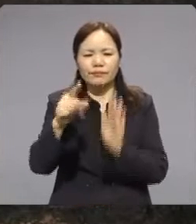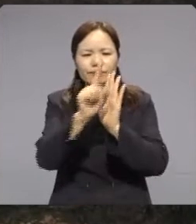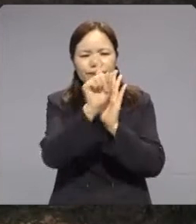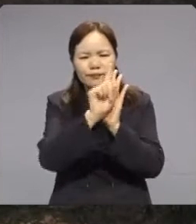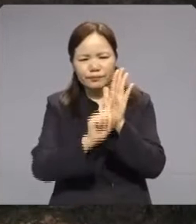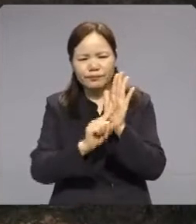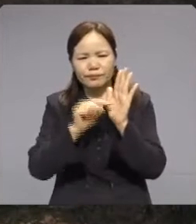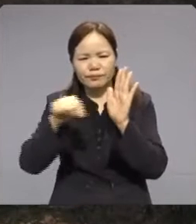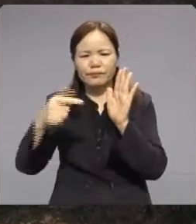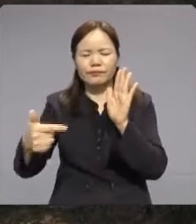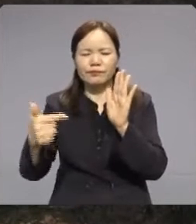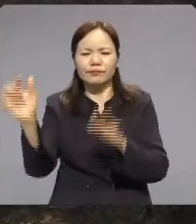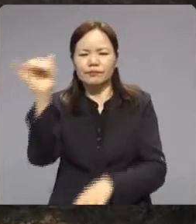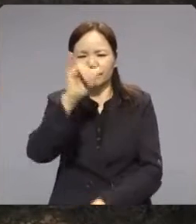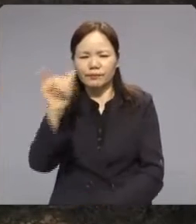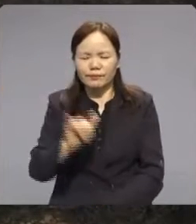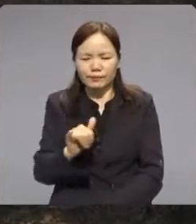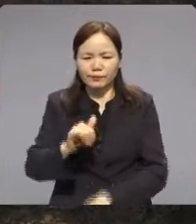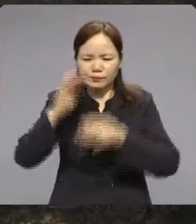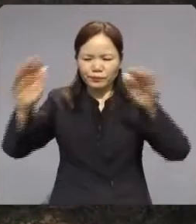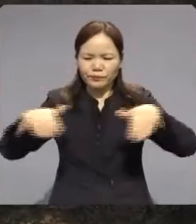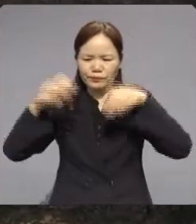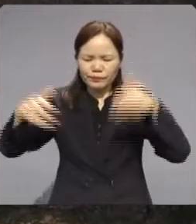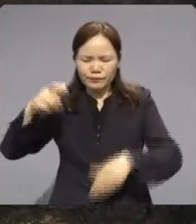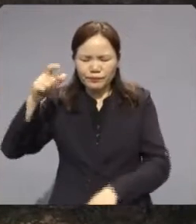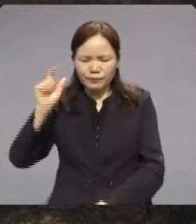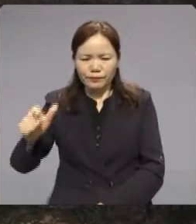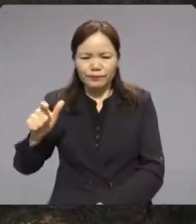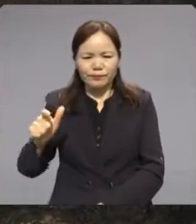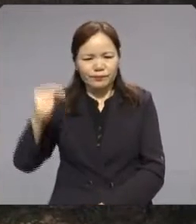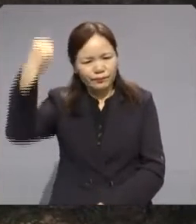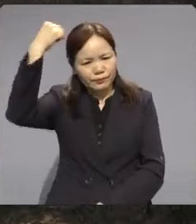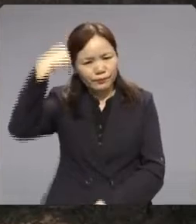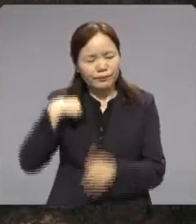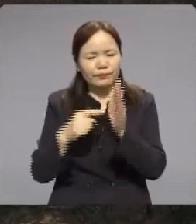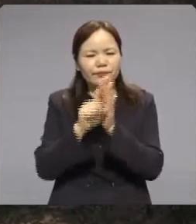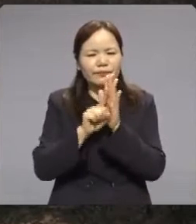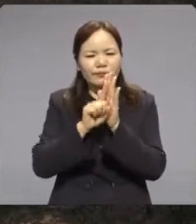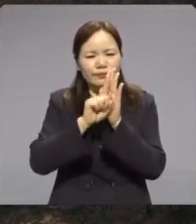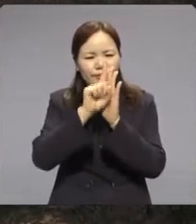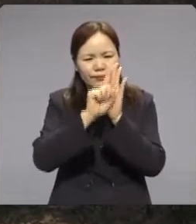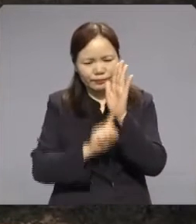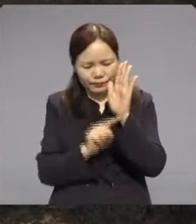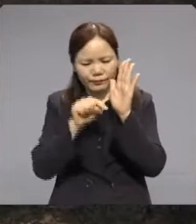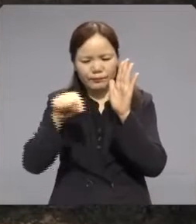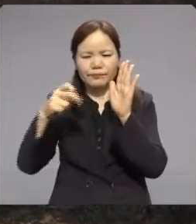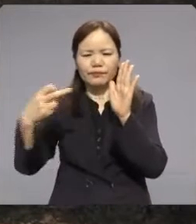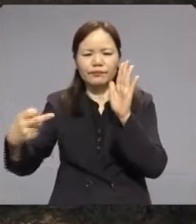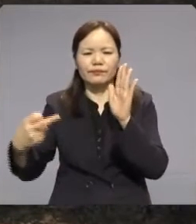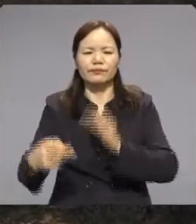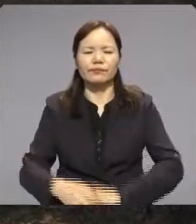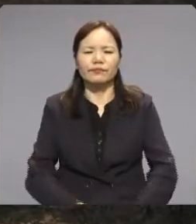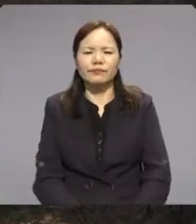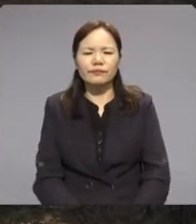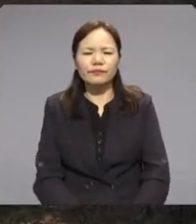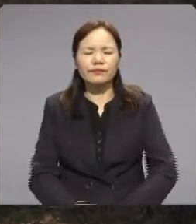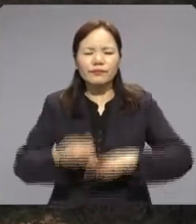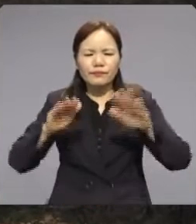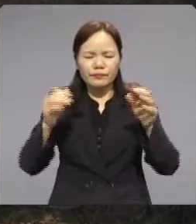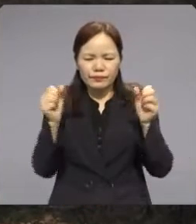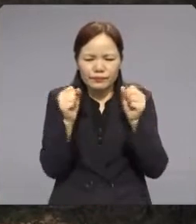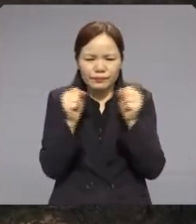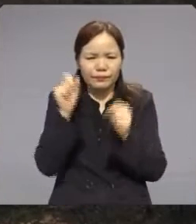내려가겠고요 전국적으로 강한 바람이 불면서 체감 온도는 영하 12도까지 떨어지겠는데요 이번